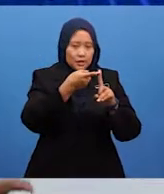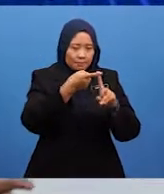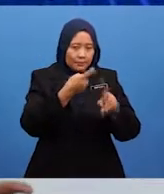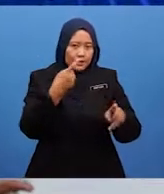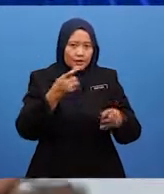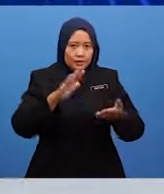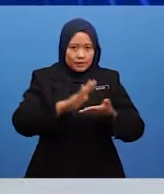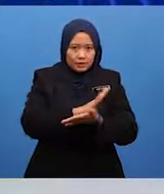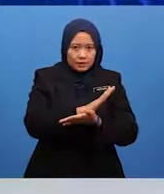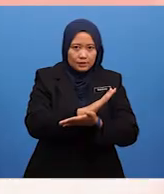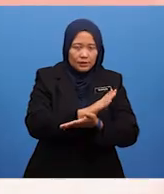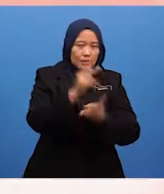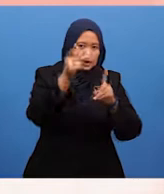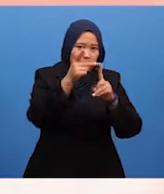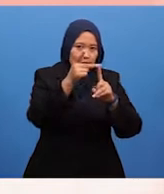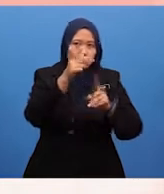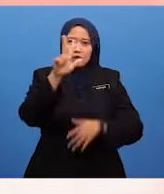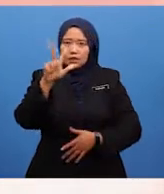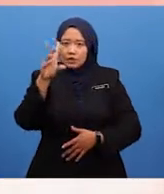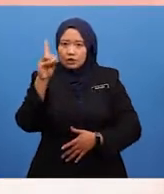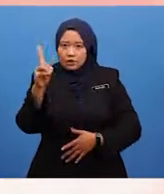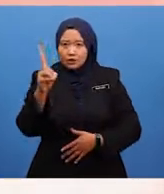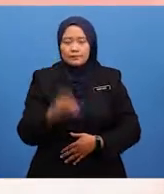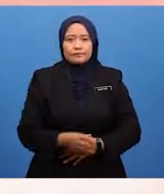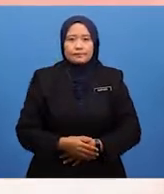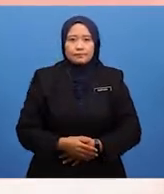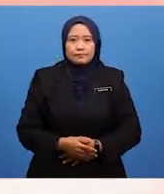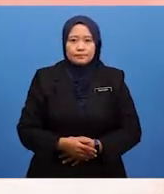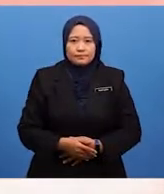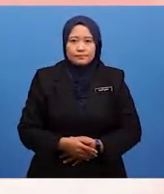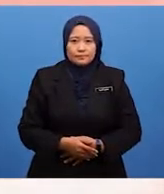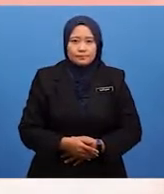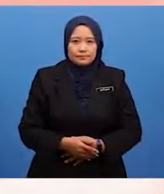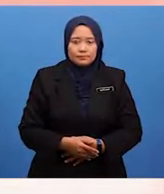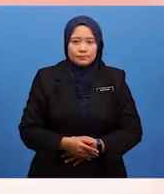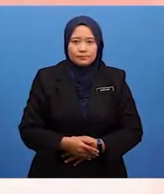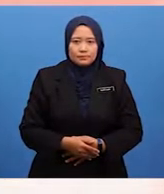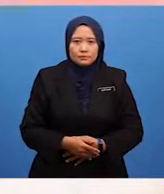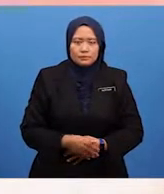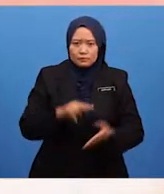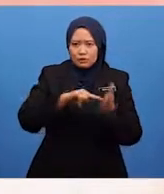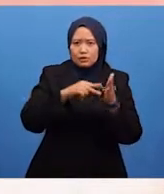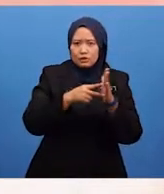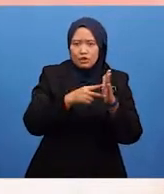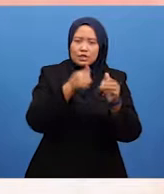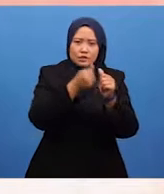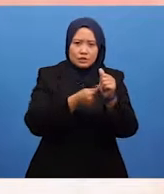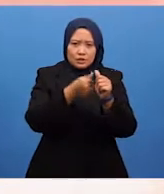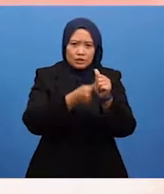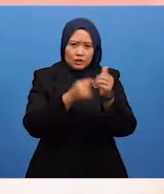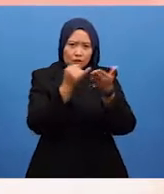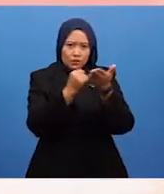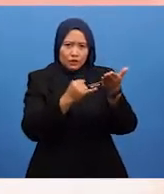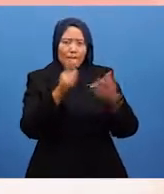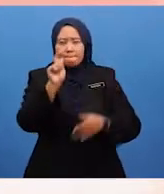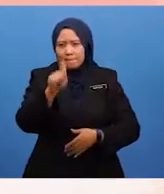bangunkan Oke nampaknya semakin jelas dia jadi maksudnya setiap lukisan yang dihasilkan itu